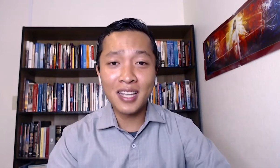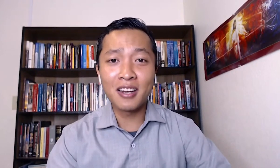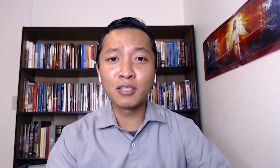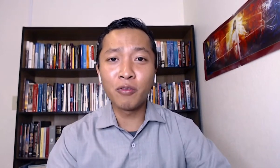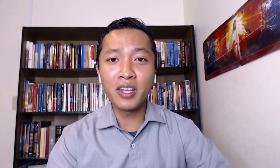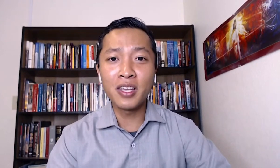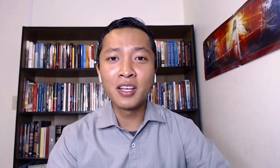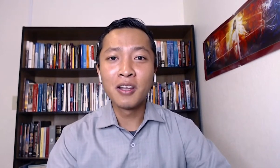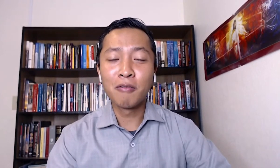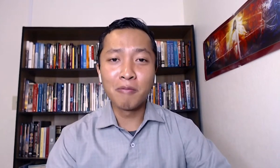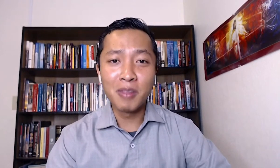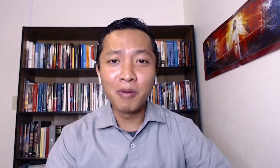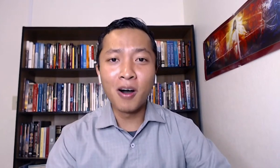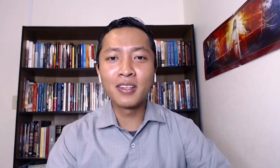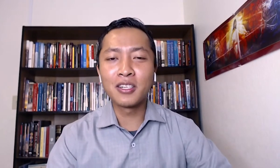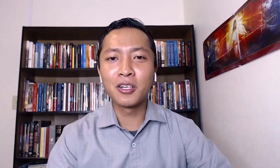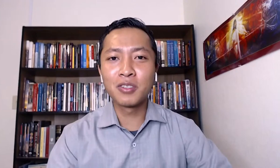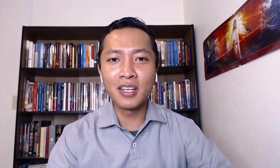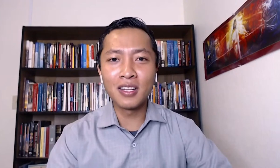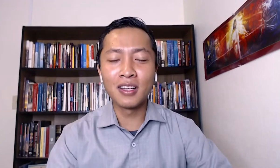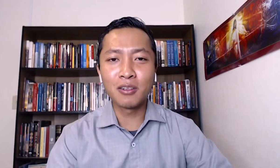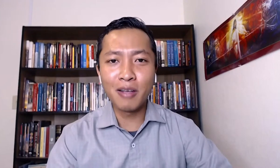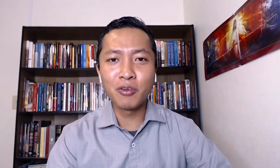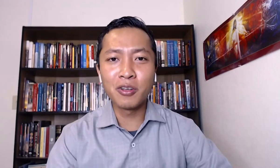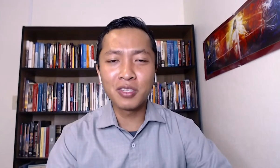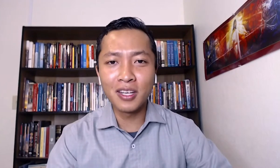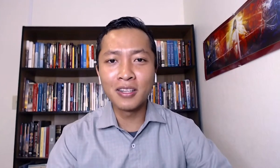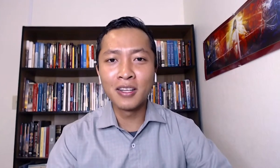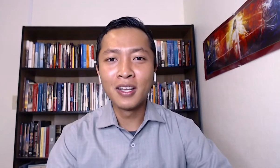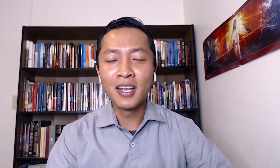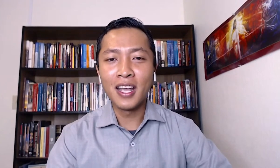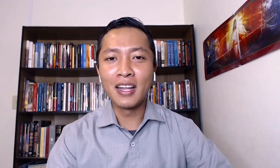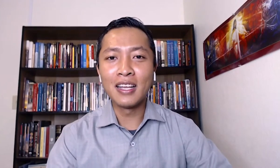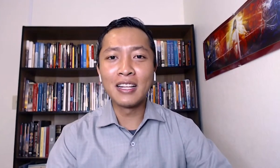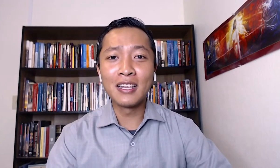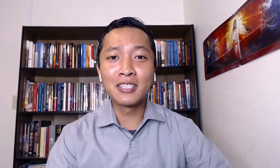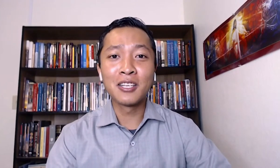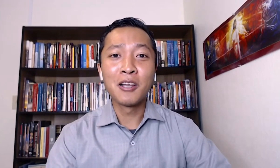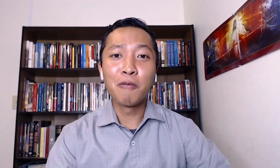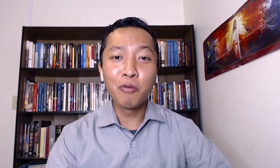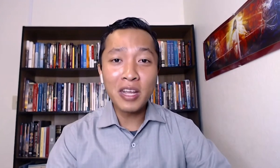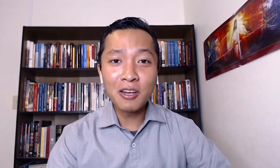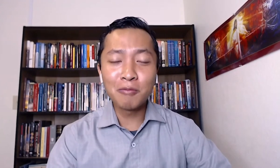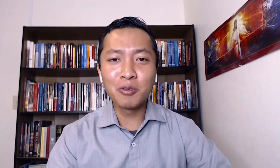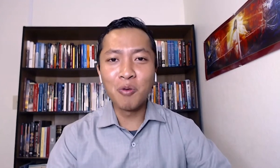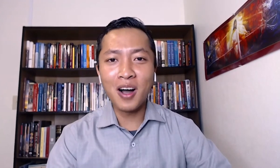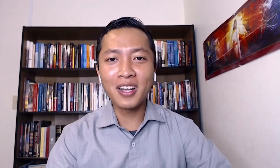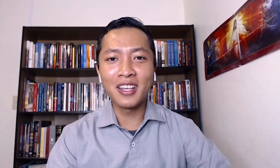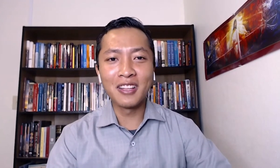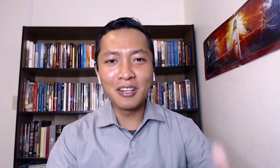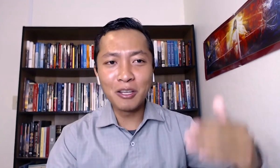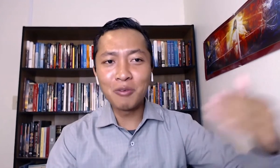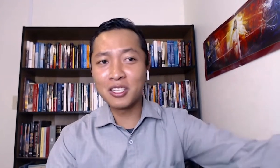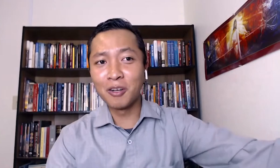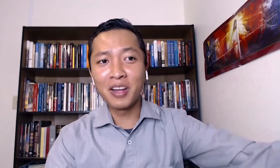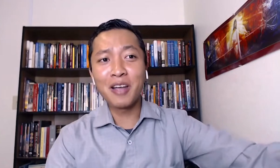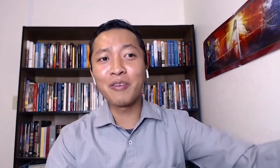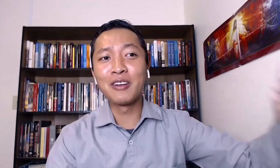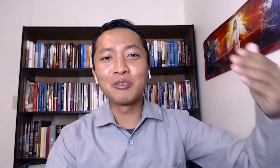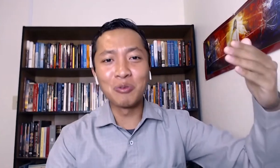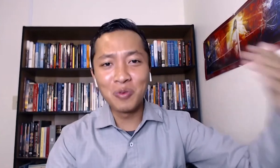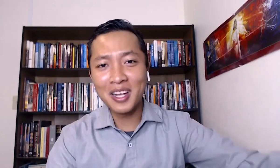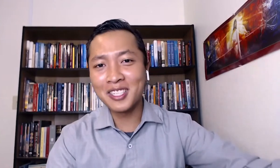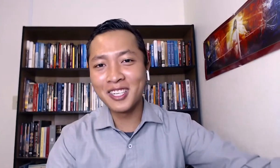To najwspanialsze uczucie na świecie, wiedzieć, że Chrystus wyzwolił nas z niewoli grzechu, dał nam nowe życie